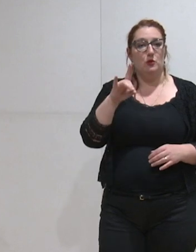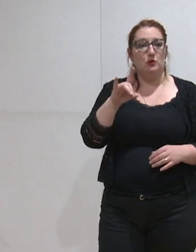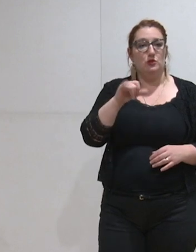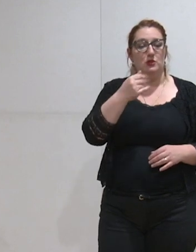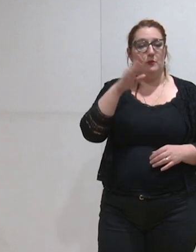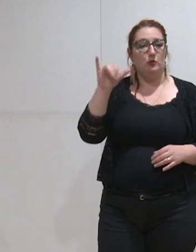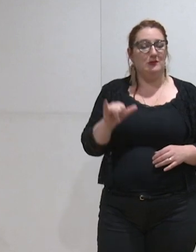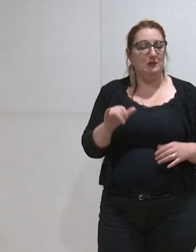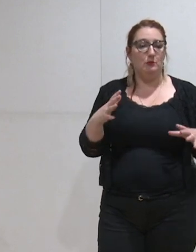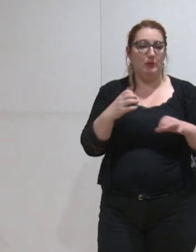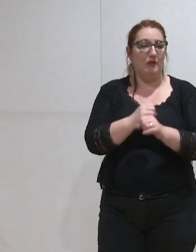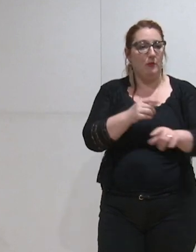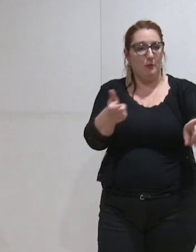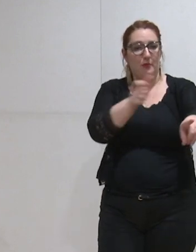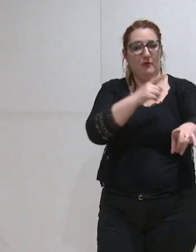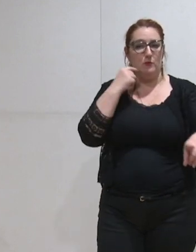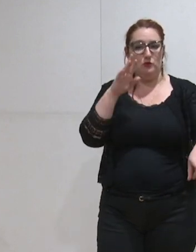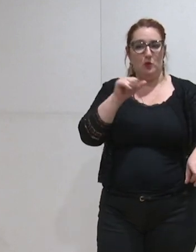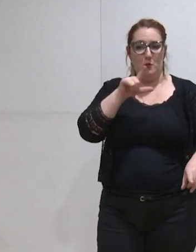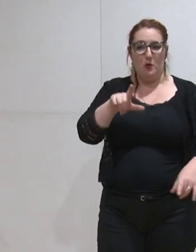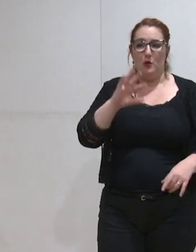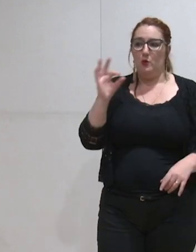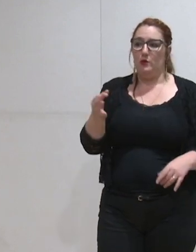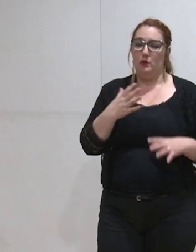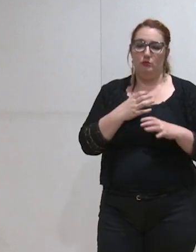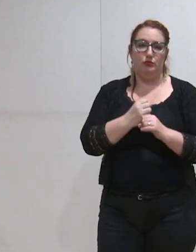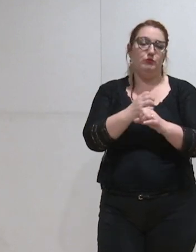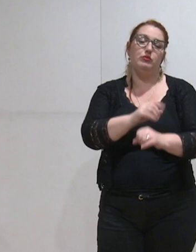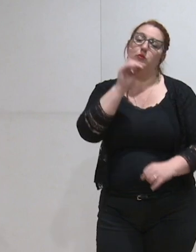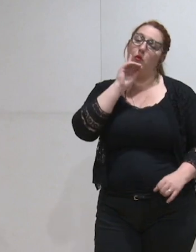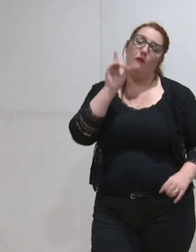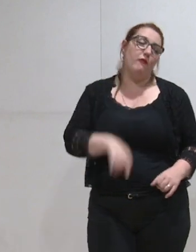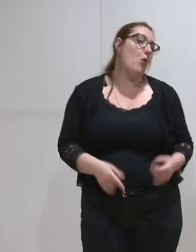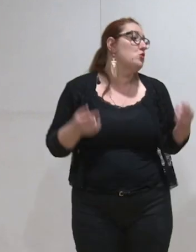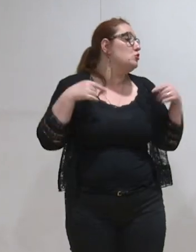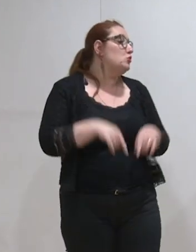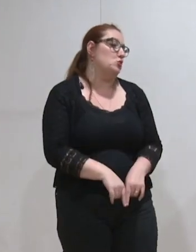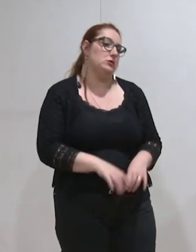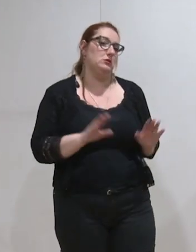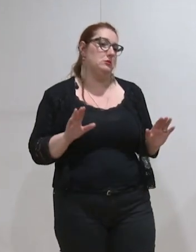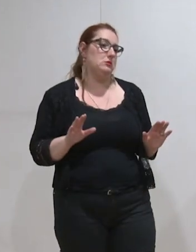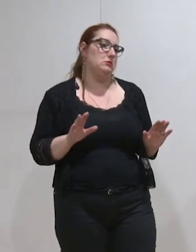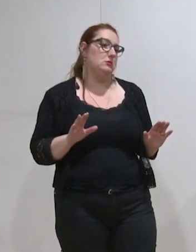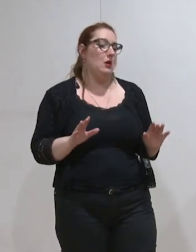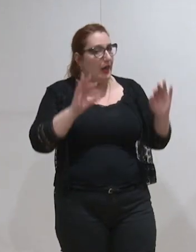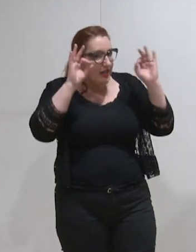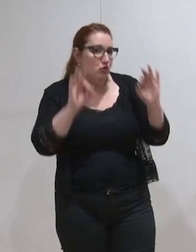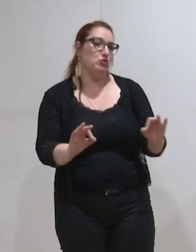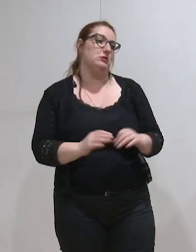Breuil de deux points parce que il faut être juste dans tous les sens du